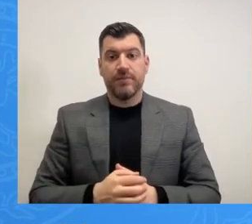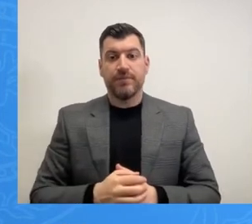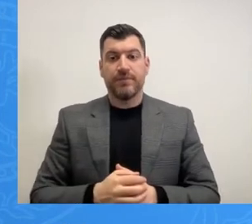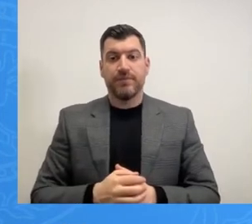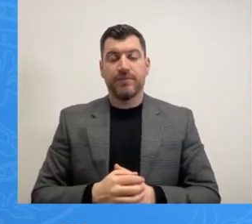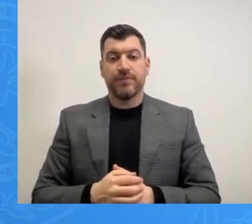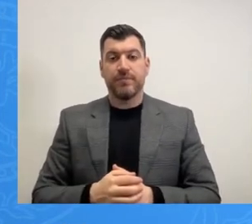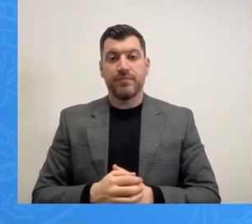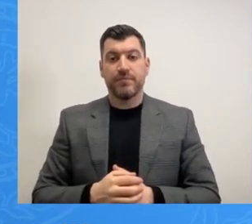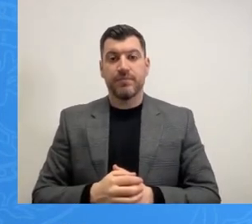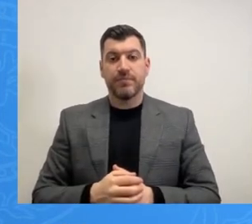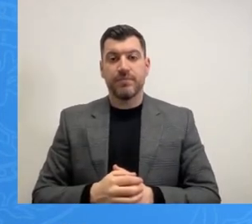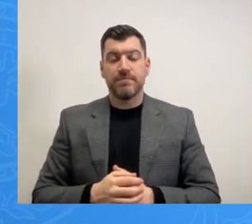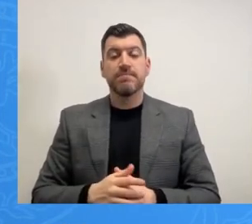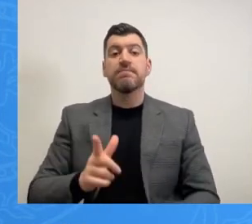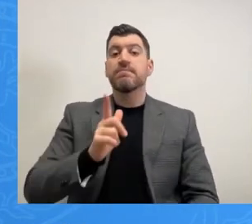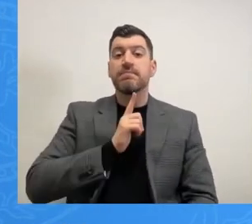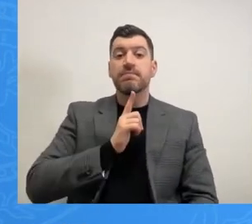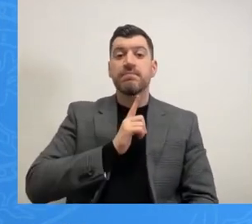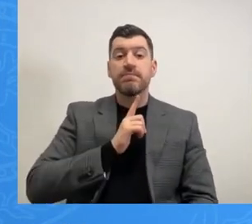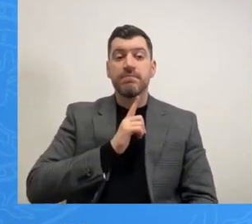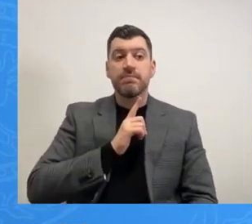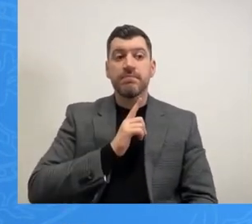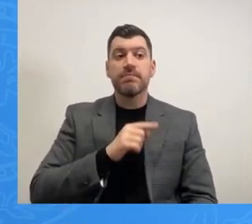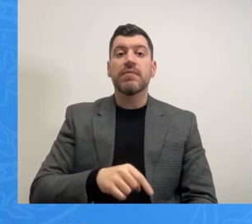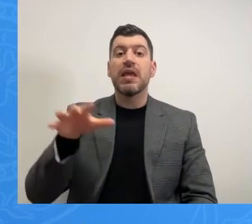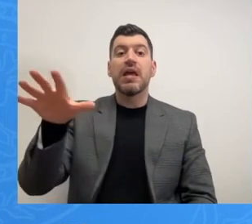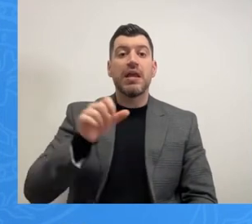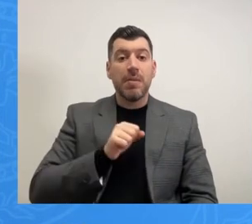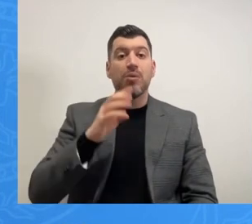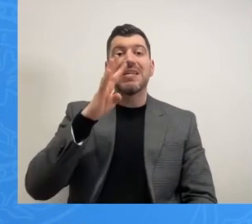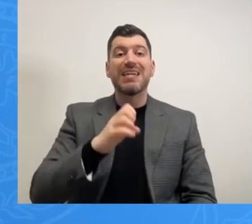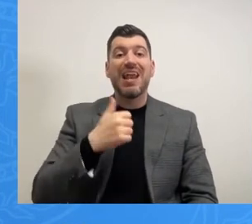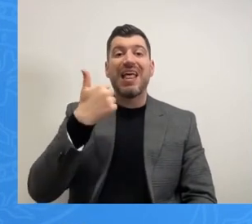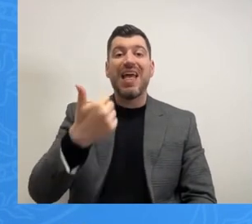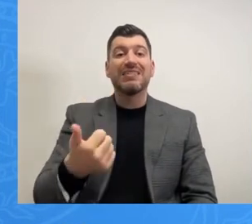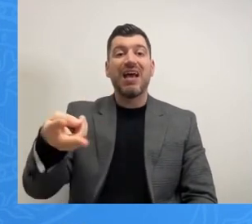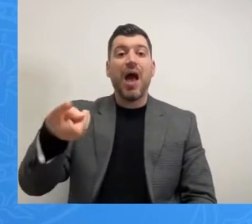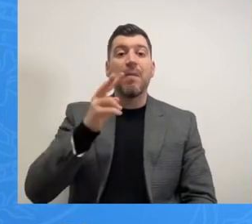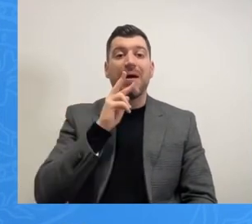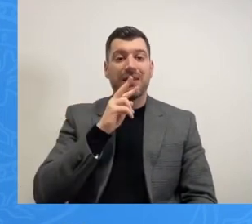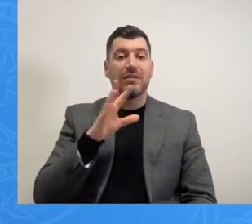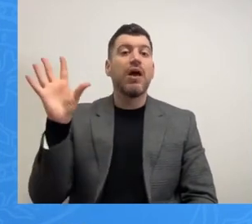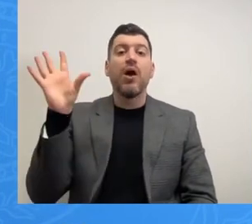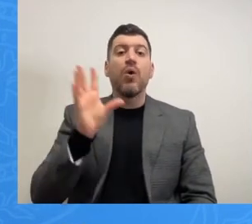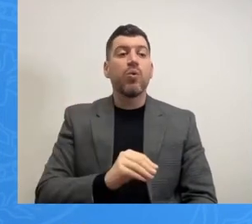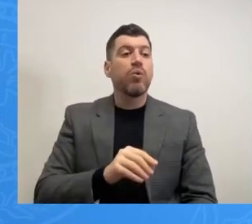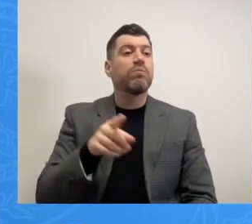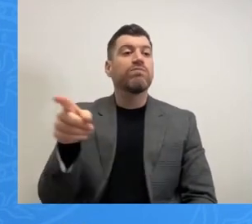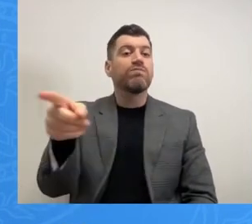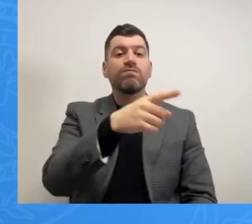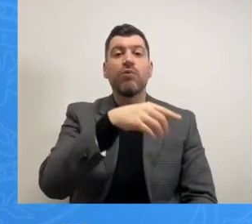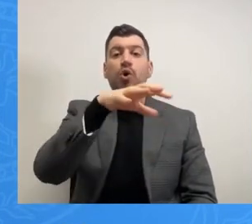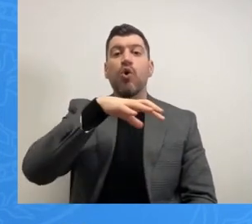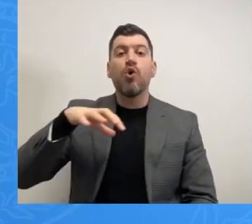αυτών των κωδικών, περιμένουμε να πάρουμε 46 απαντήσεις για το πότε και τι και πώς